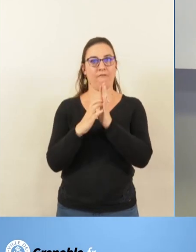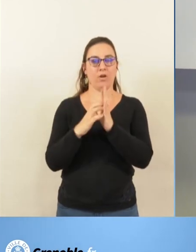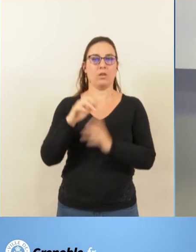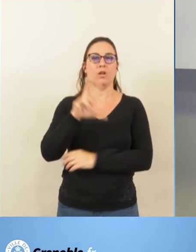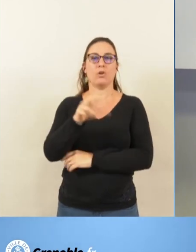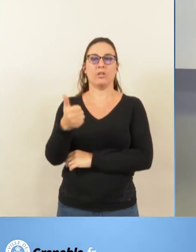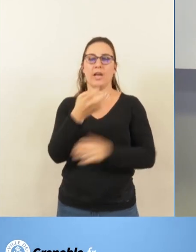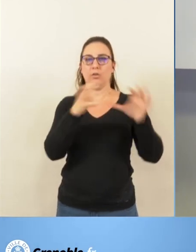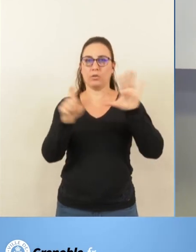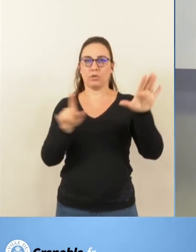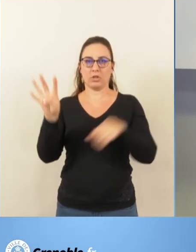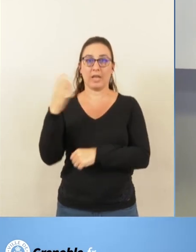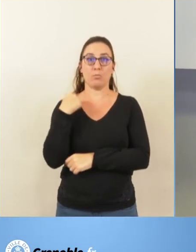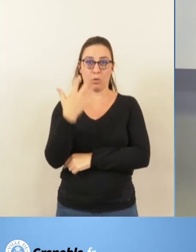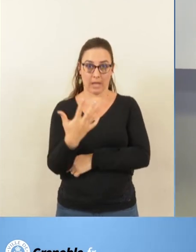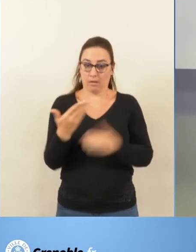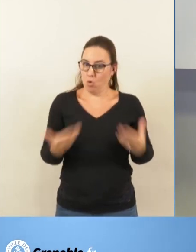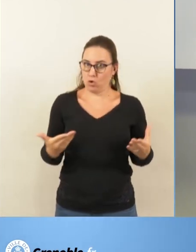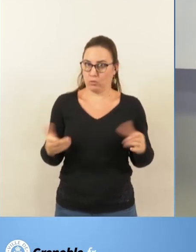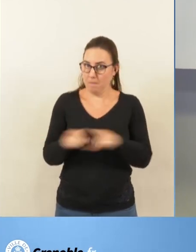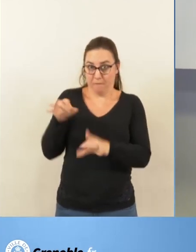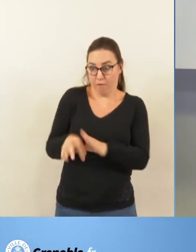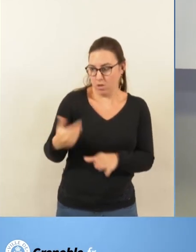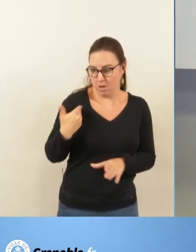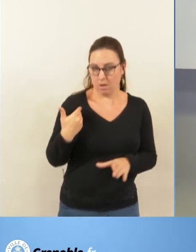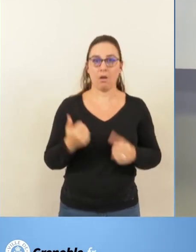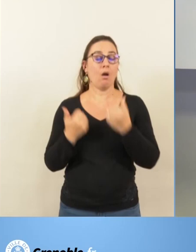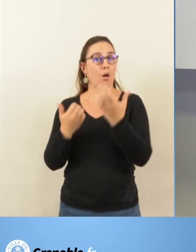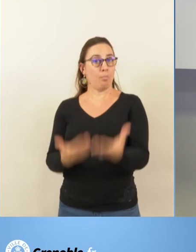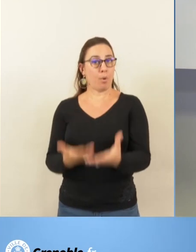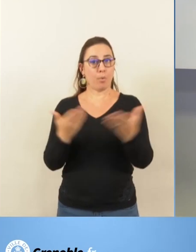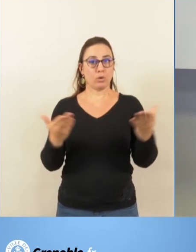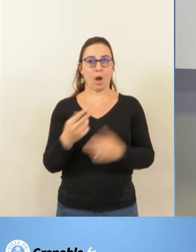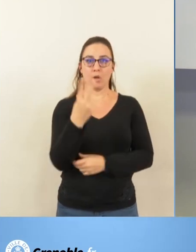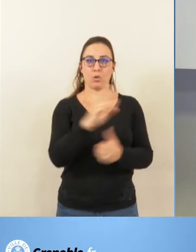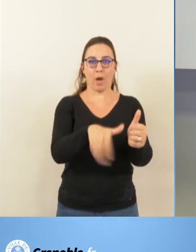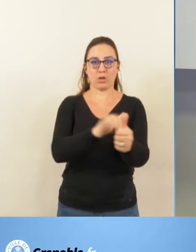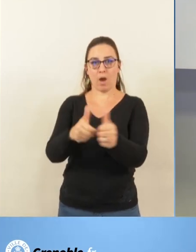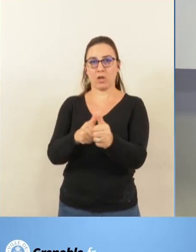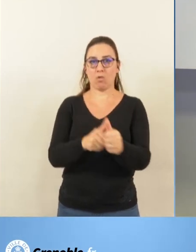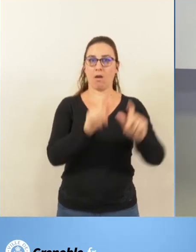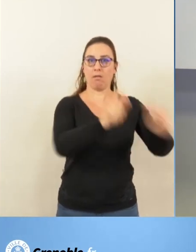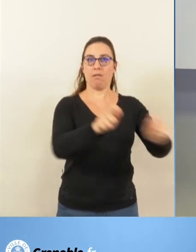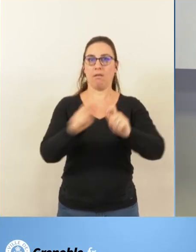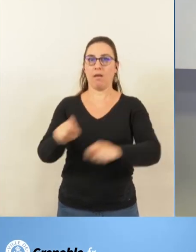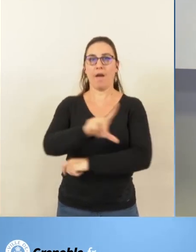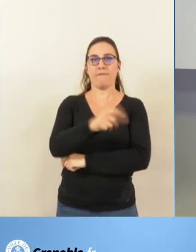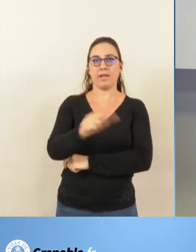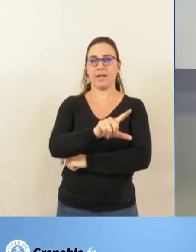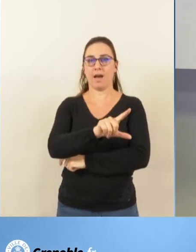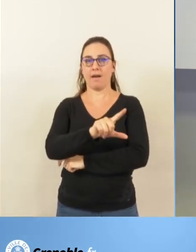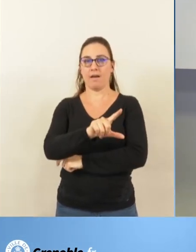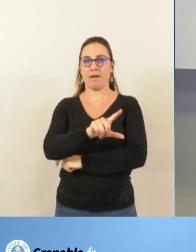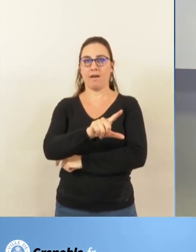974 de ce même conseil municipal il est proposé de placer les deux adjoints à élire sur les rangs 20 et 21 et